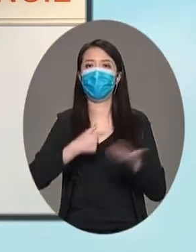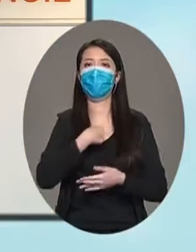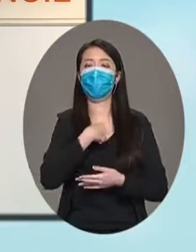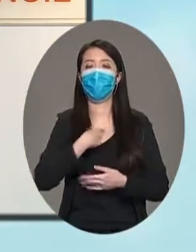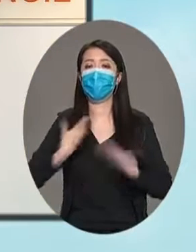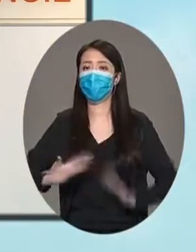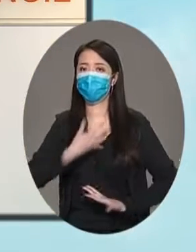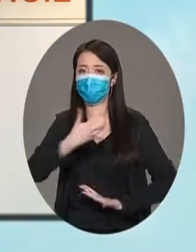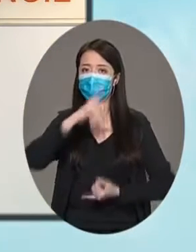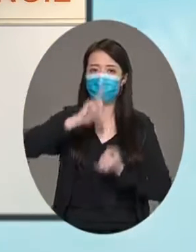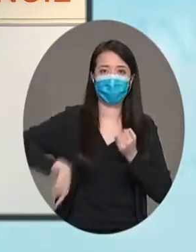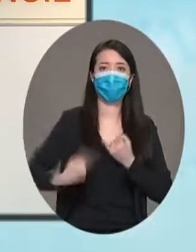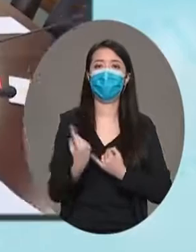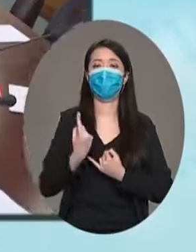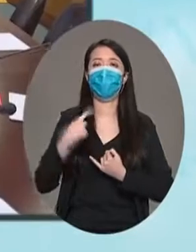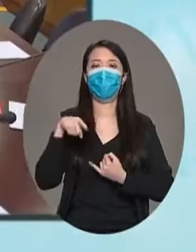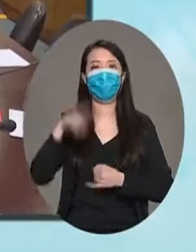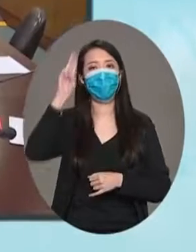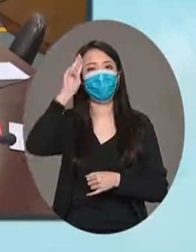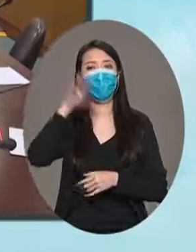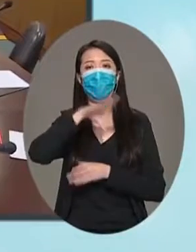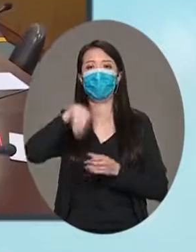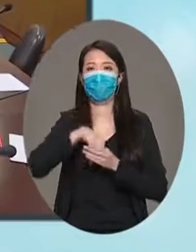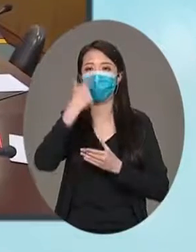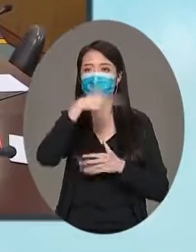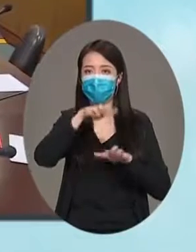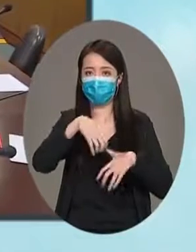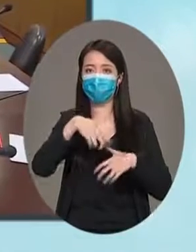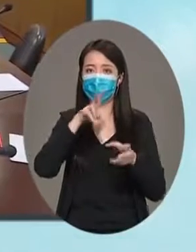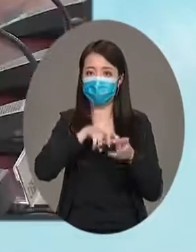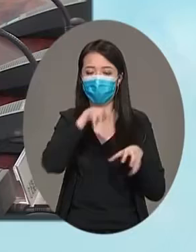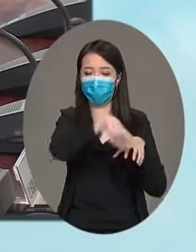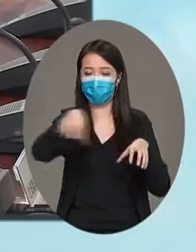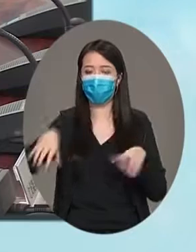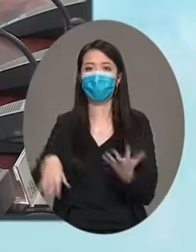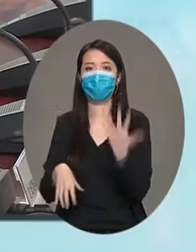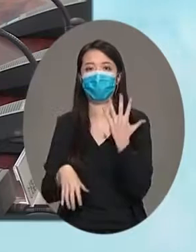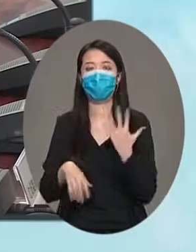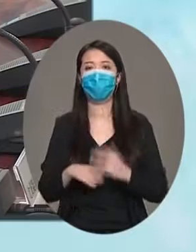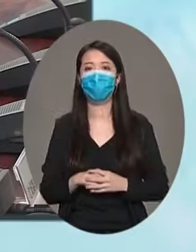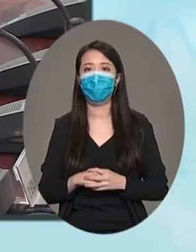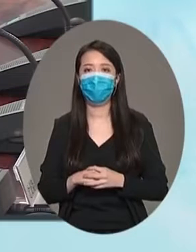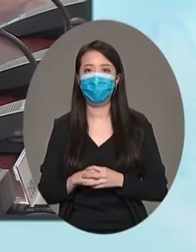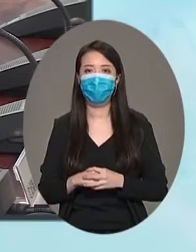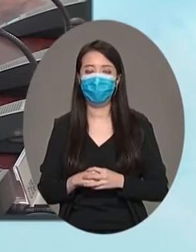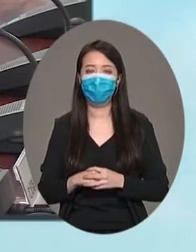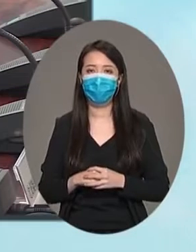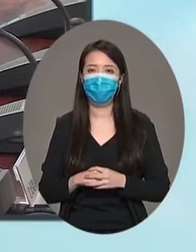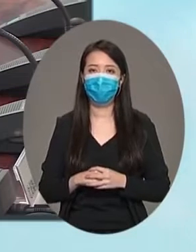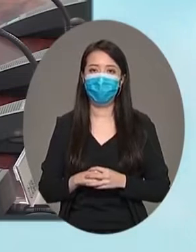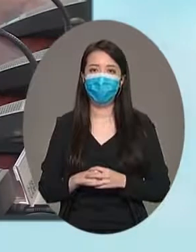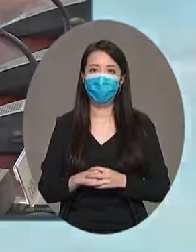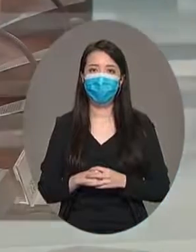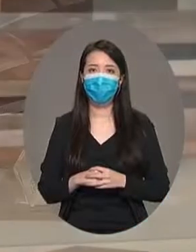星期五就会举行最后一场宣誓，涉及新界西5个区议会。香港电台记者叶真真报